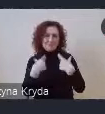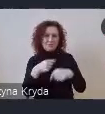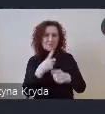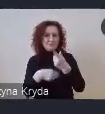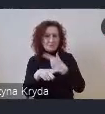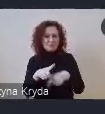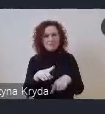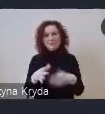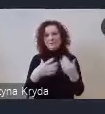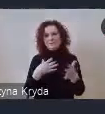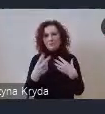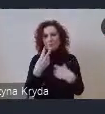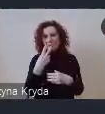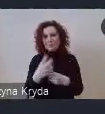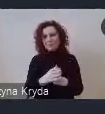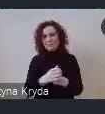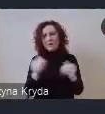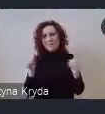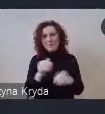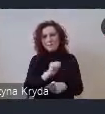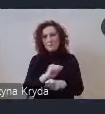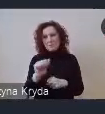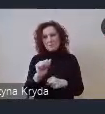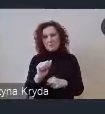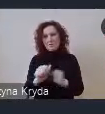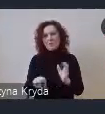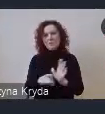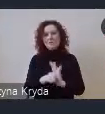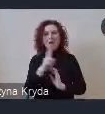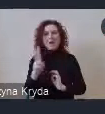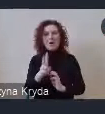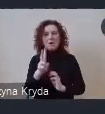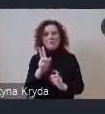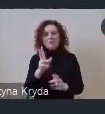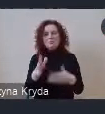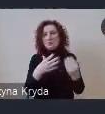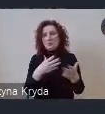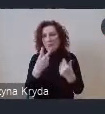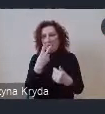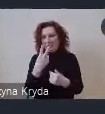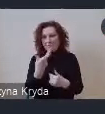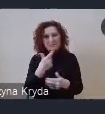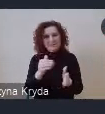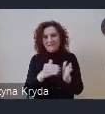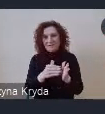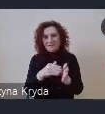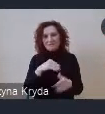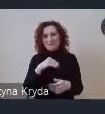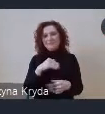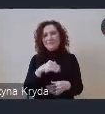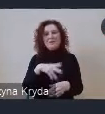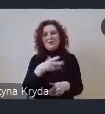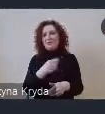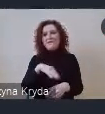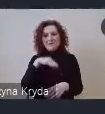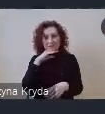osób słabowidzących może się zdarzyć że dla kogoś to jest tak zwanym słabo widzem takie oznaczenie będzie niewystarczające i będzie chciał jeszcze więcej tych